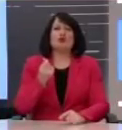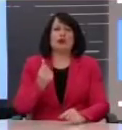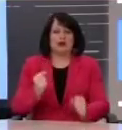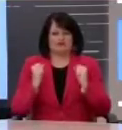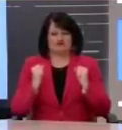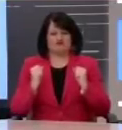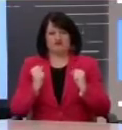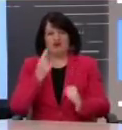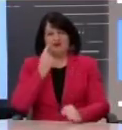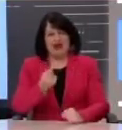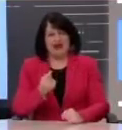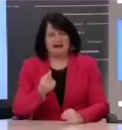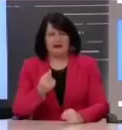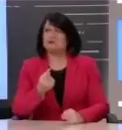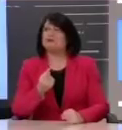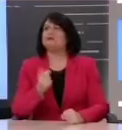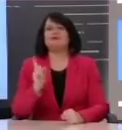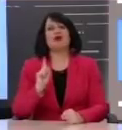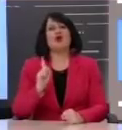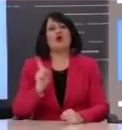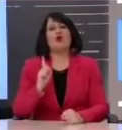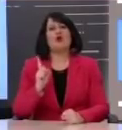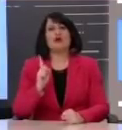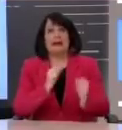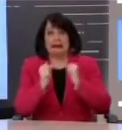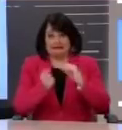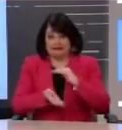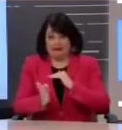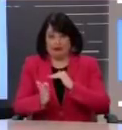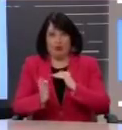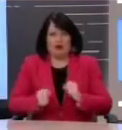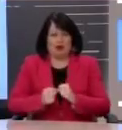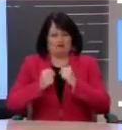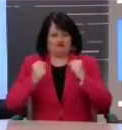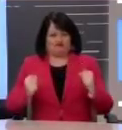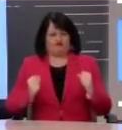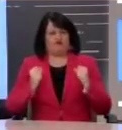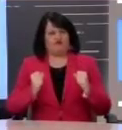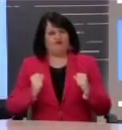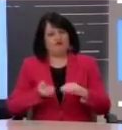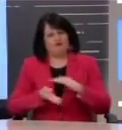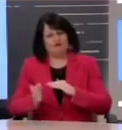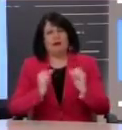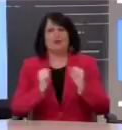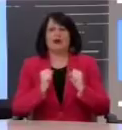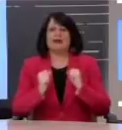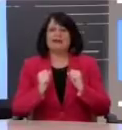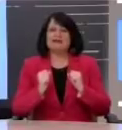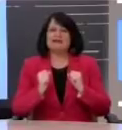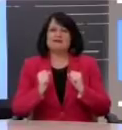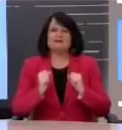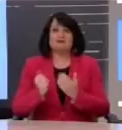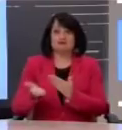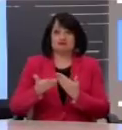της, όχι θα βγει από την κρίση, στέκεται στα πόδια της, βγήκε από την κρίση και